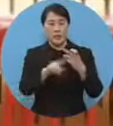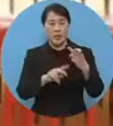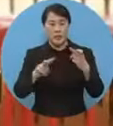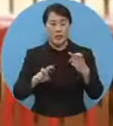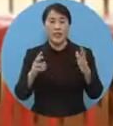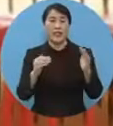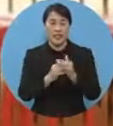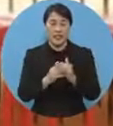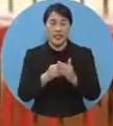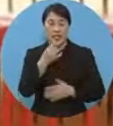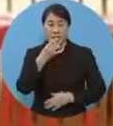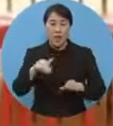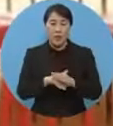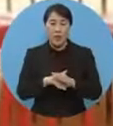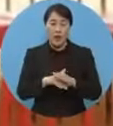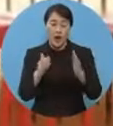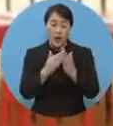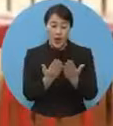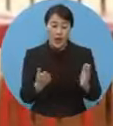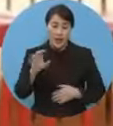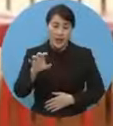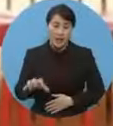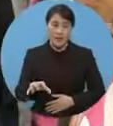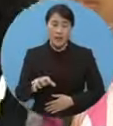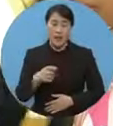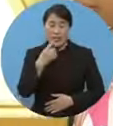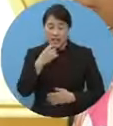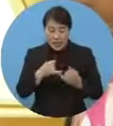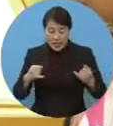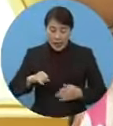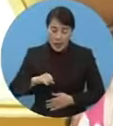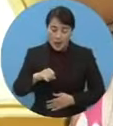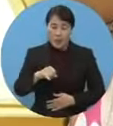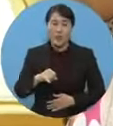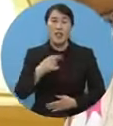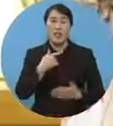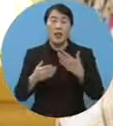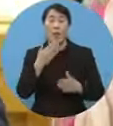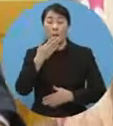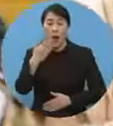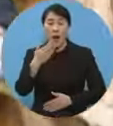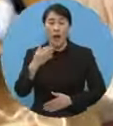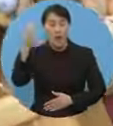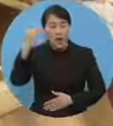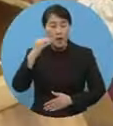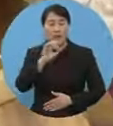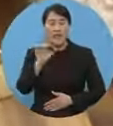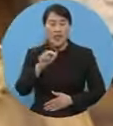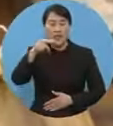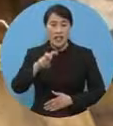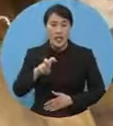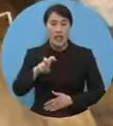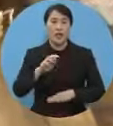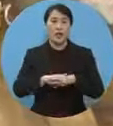전남농업박물관은 12월 22일까지 쌀문화관 기획전시실에서 누에고치 실뽑기 등을 체험할 수 있는